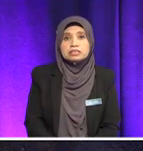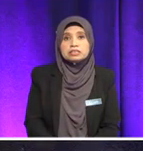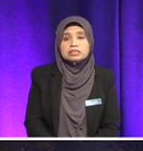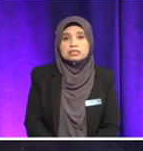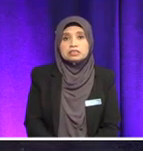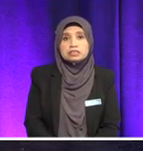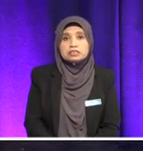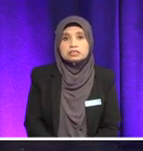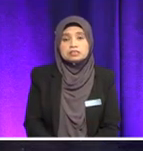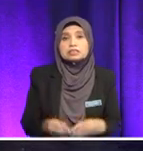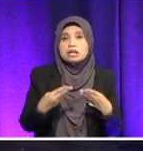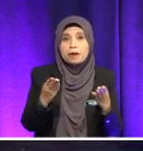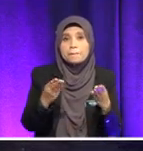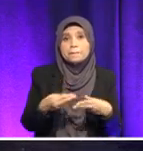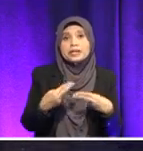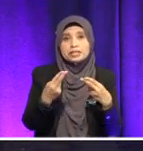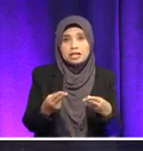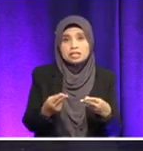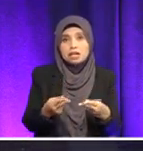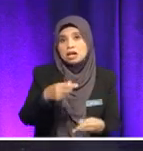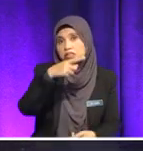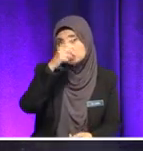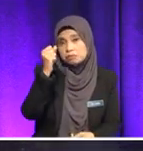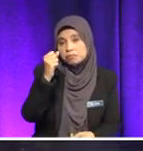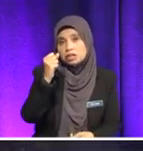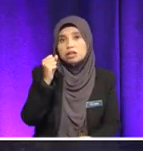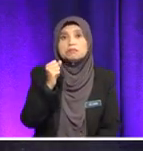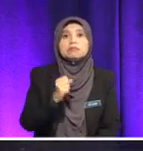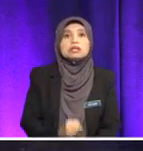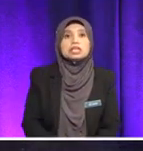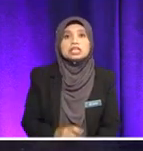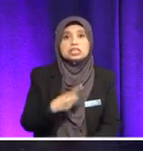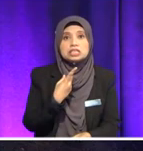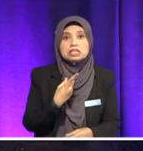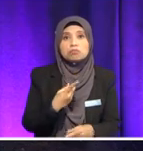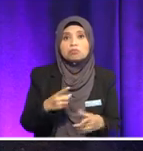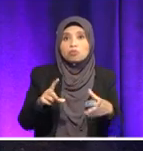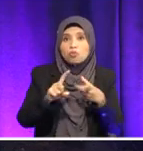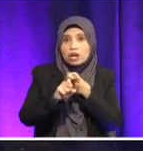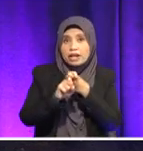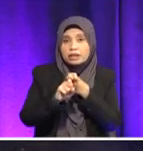eh bagi anak pendidikan kita ini mementingkan kolaborasi